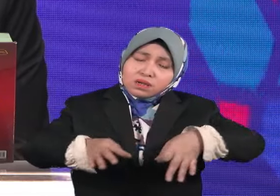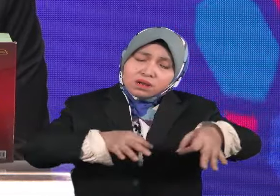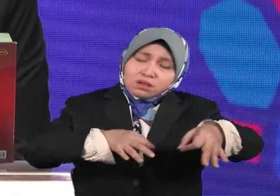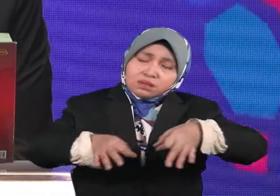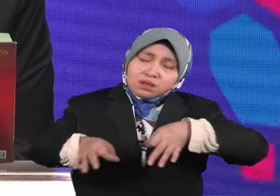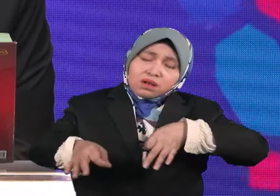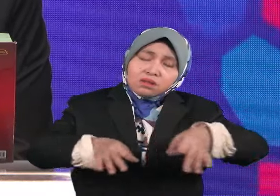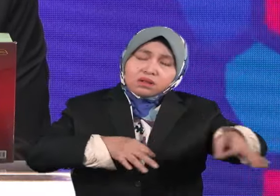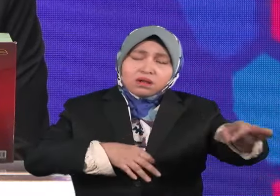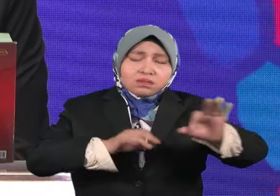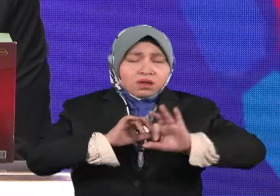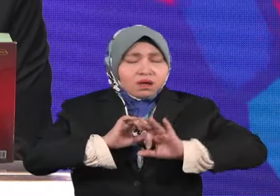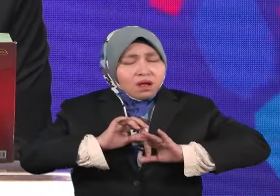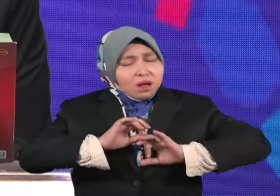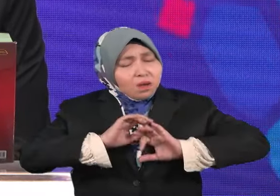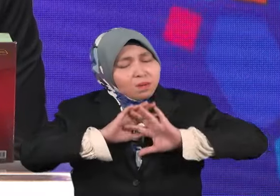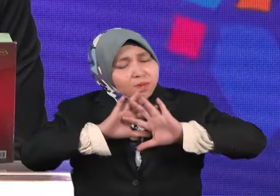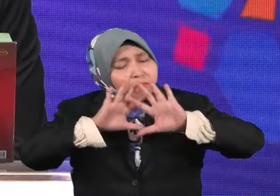وبينات